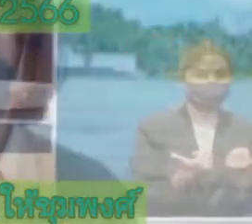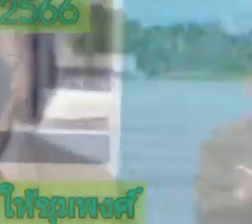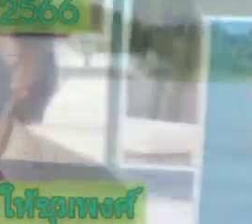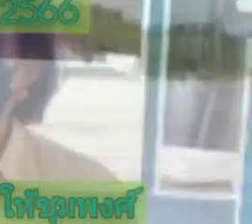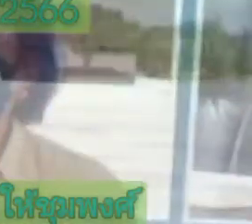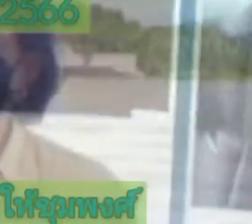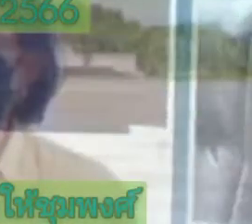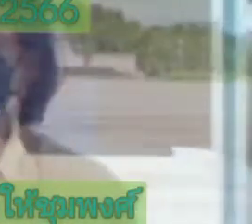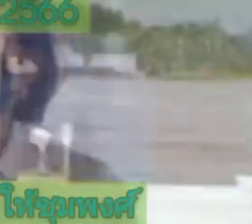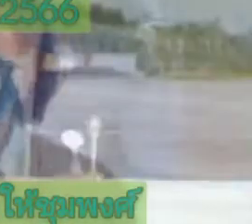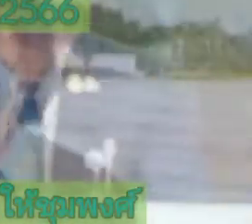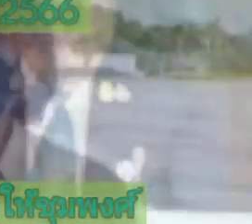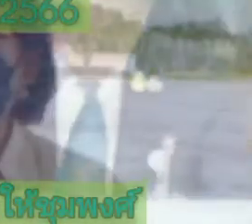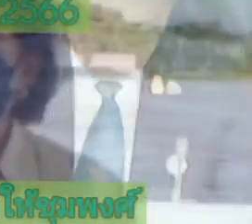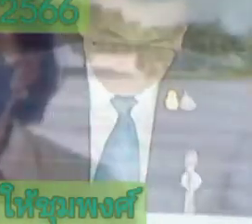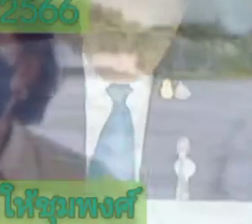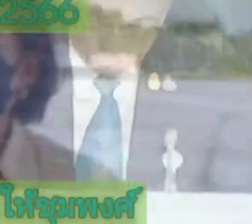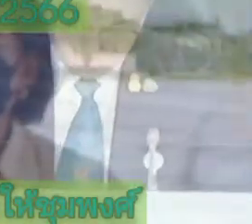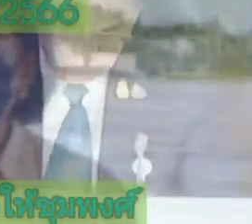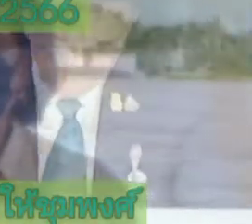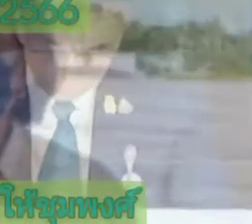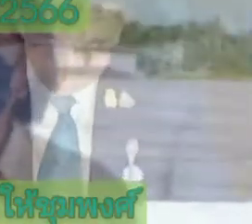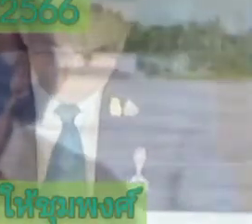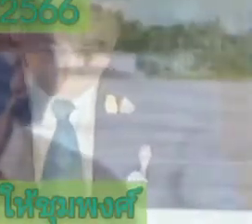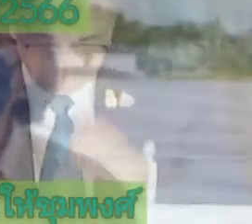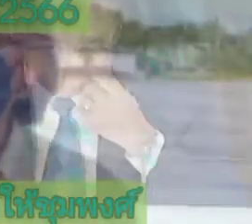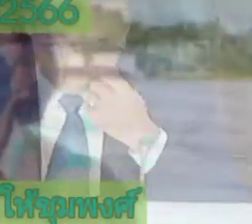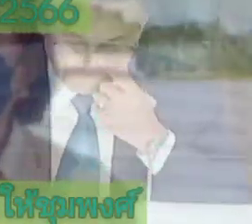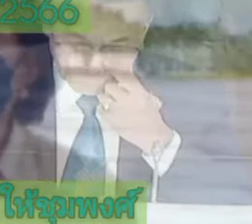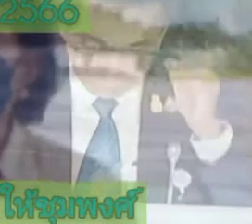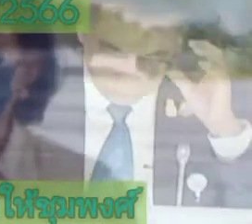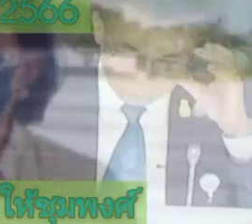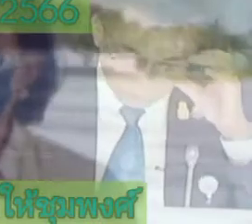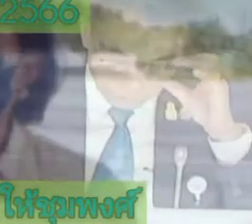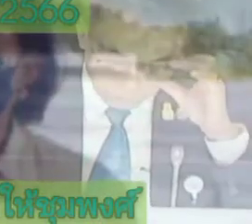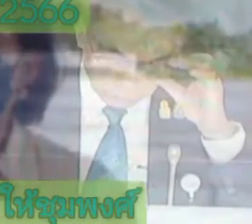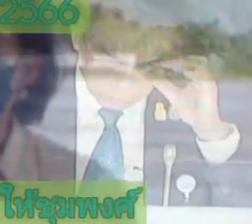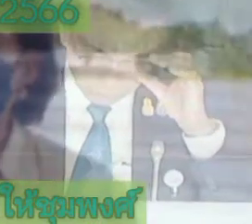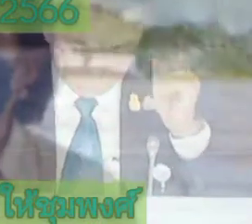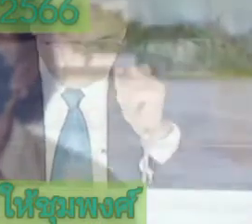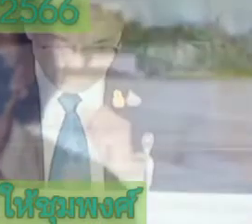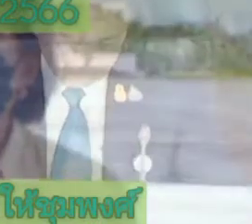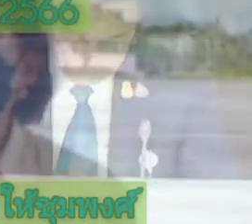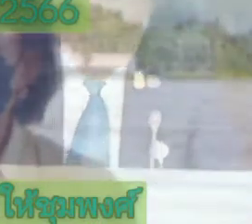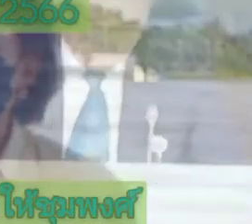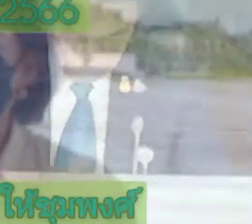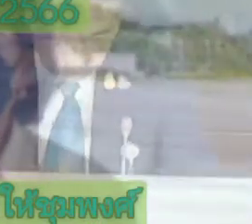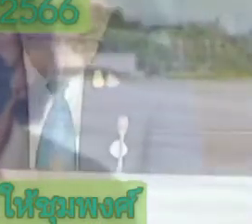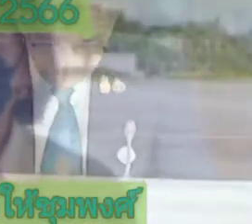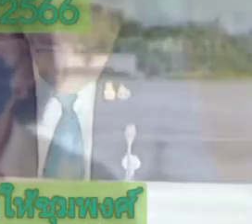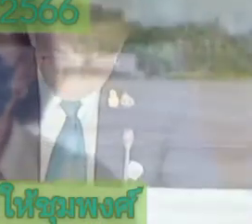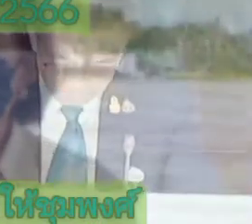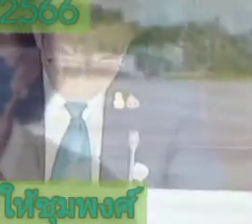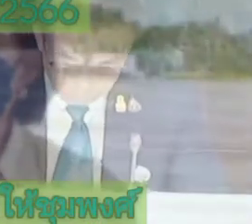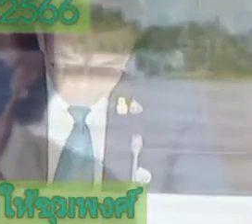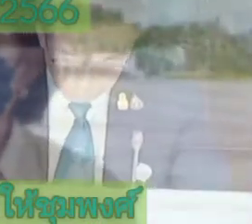การให้เกิดสังคมไร้เงินสดพัฒนาแพลตฟอร์มเป็นเครื่องมือในการขับเคลื่อนนโยบายภาคต่างๆจนสามารถปฏิบัติการได้จริงในขณะนี้ว่าจะโครงการบัตรสวัสดิการแห่งรัฐสามารถ